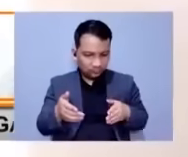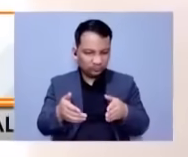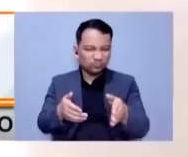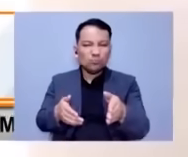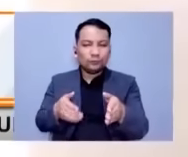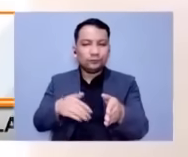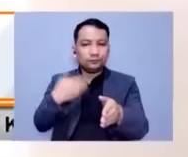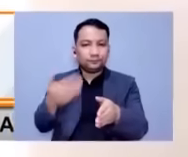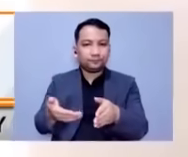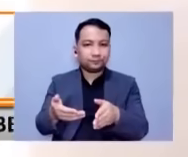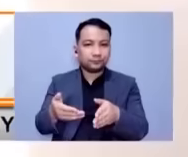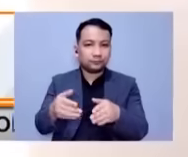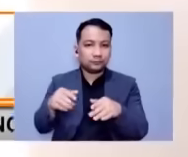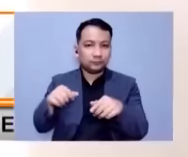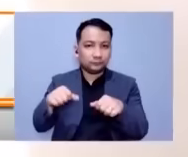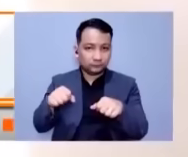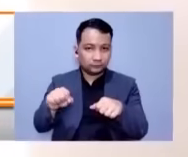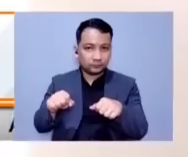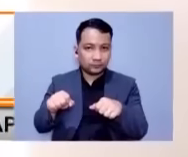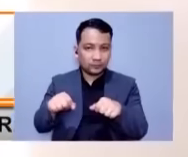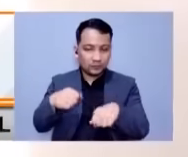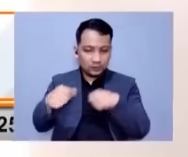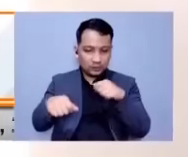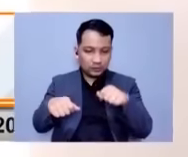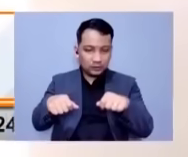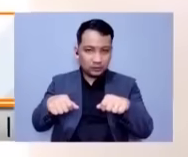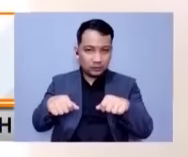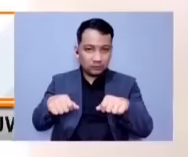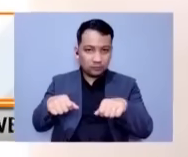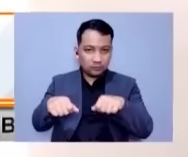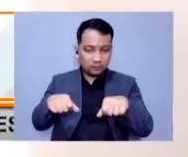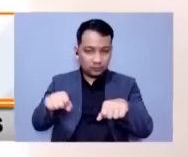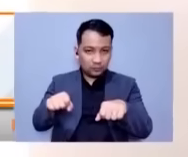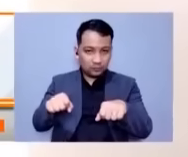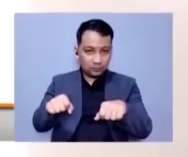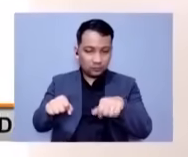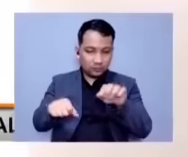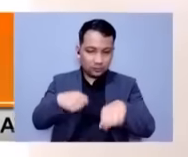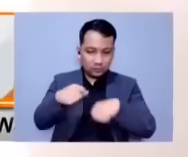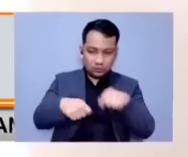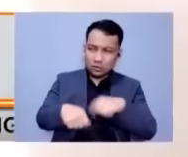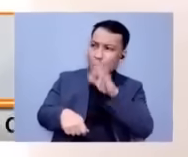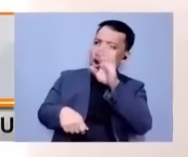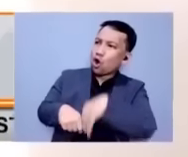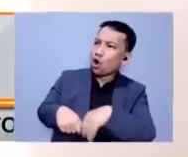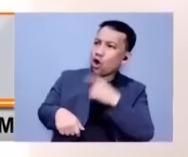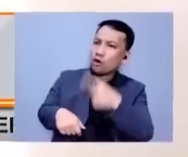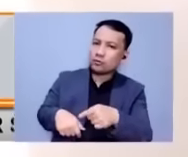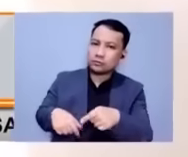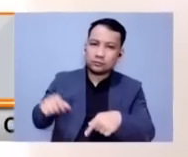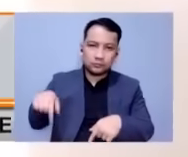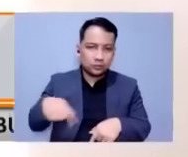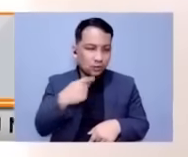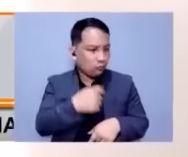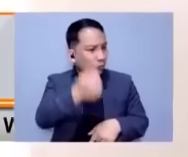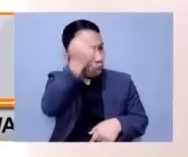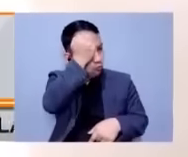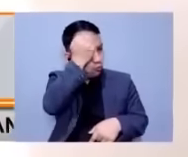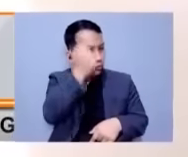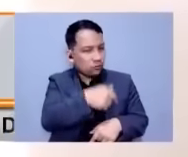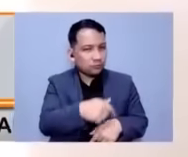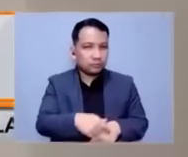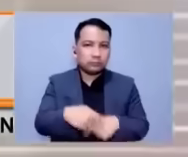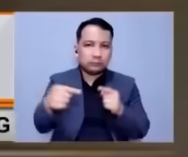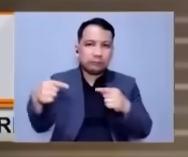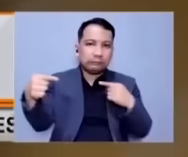harapan nung bike rider, sinigawan po siya ng bike rider ng hoy, and then sumagat naman siya ng bobo mo. So doon po nag-start yung